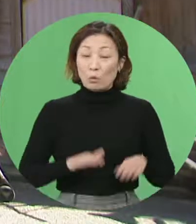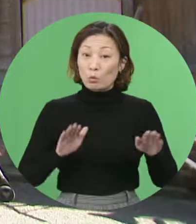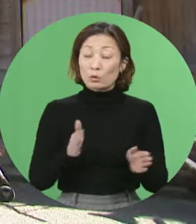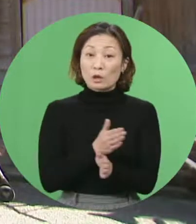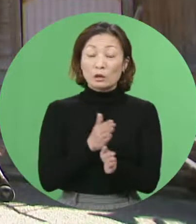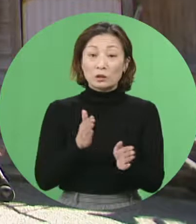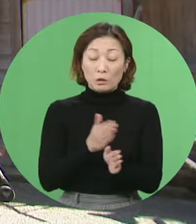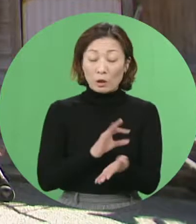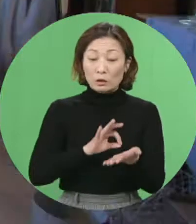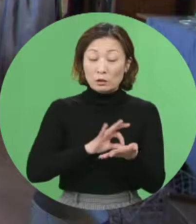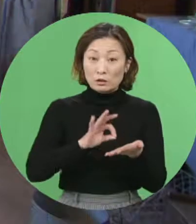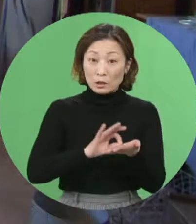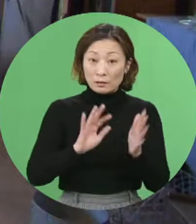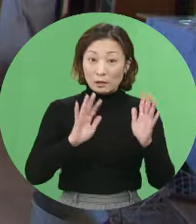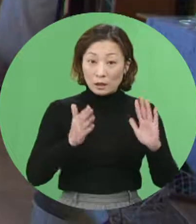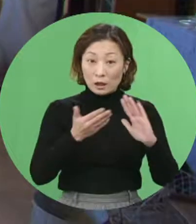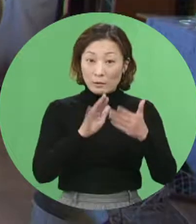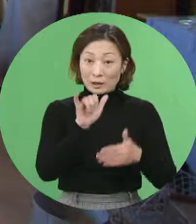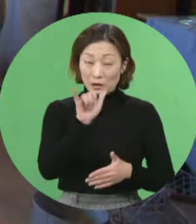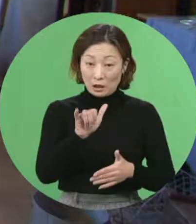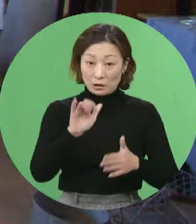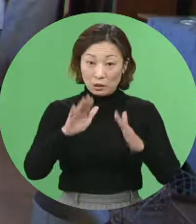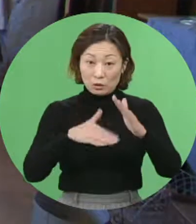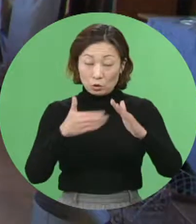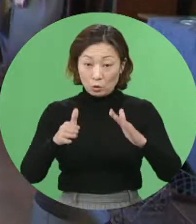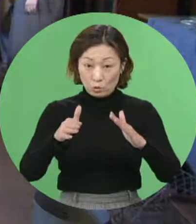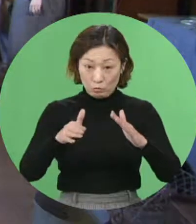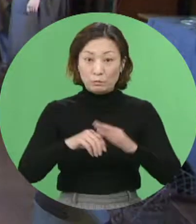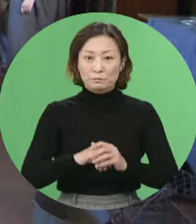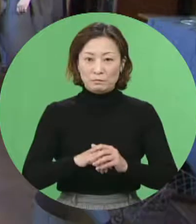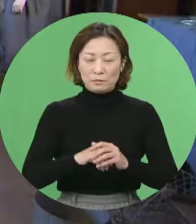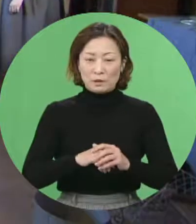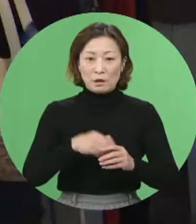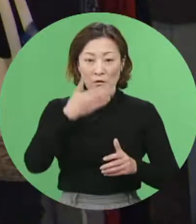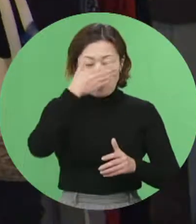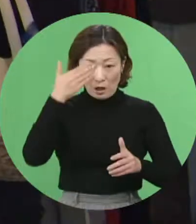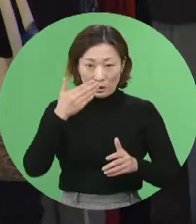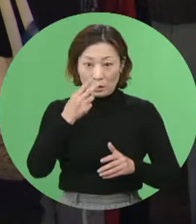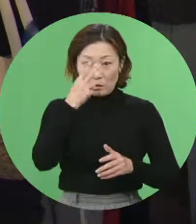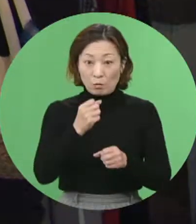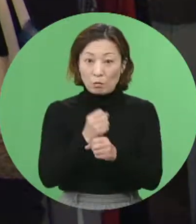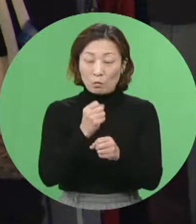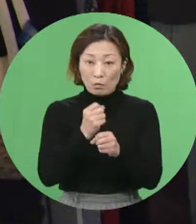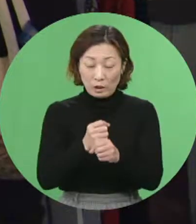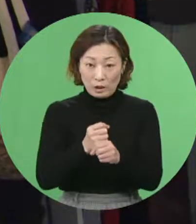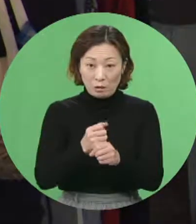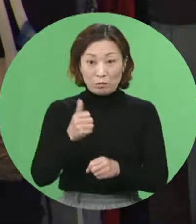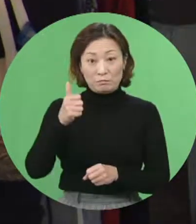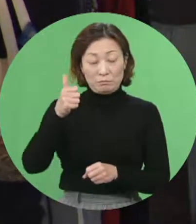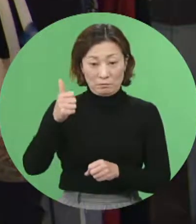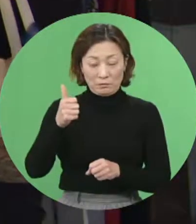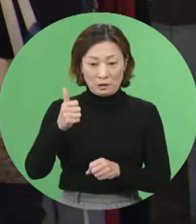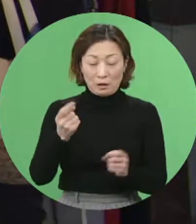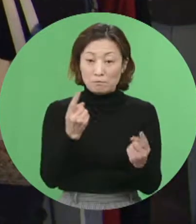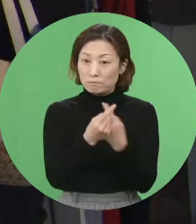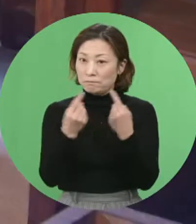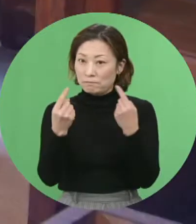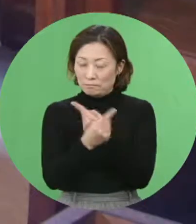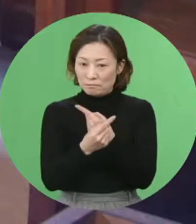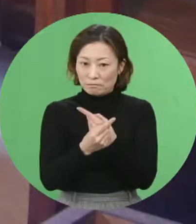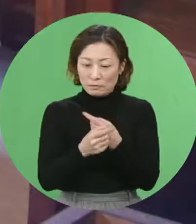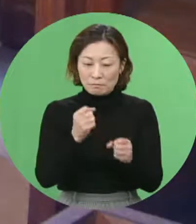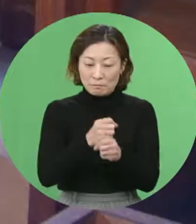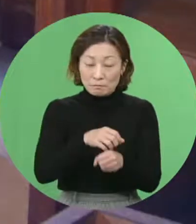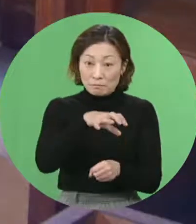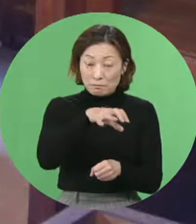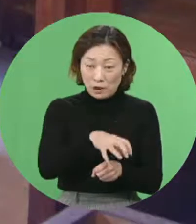最近では使われていない町屋や醤油蔵を若手工芸作家がリノベーションし、工房やギャラリーをオ